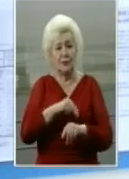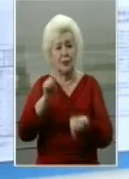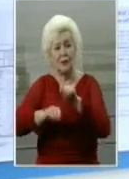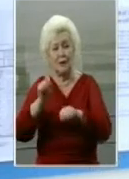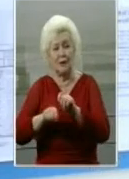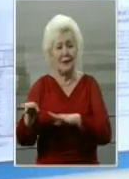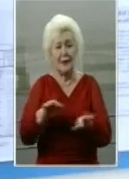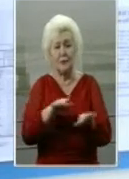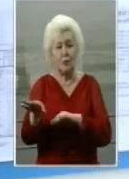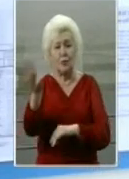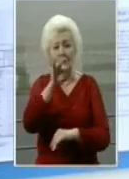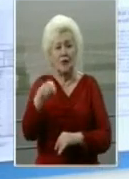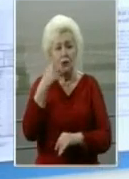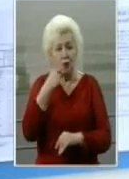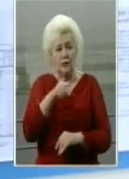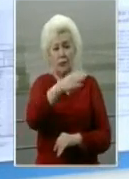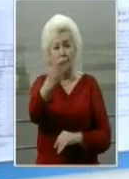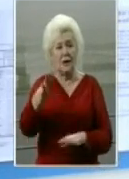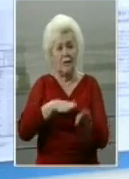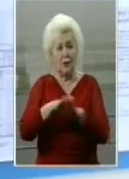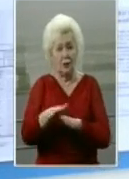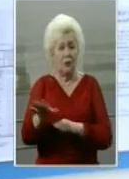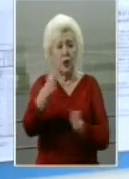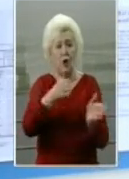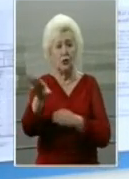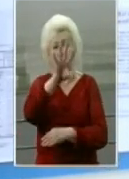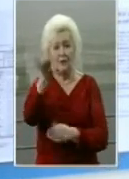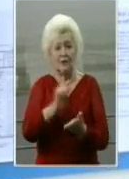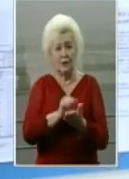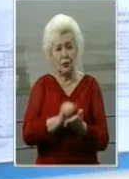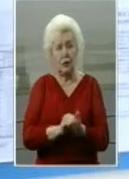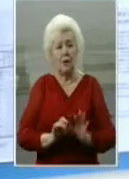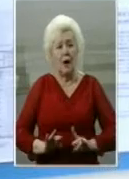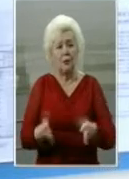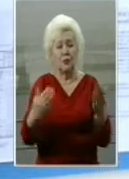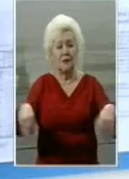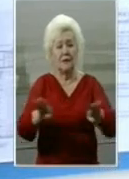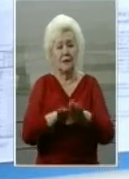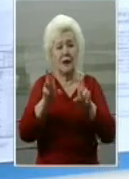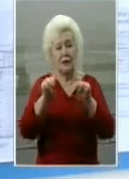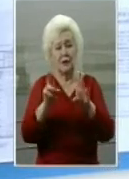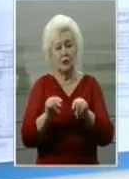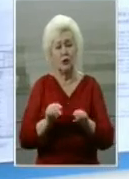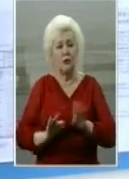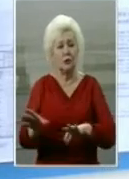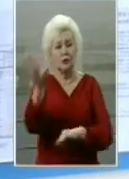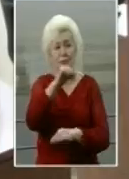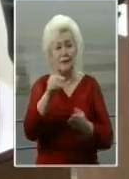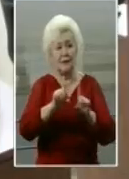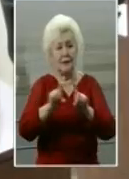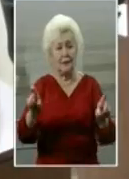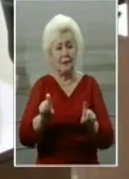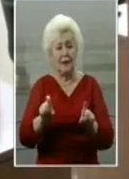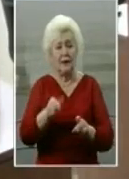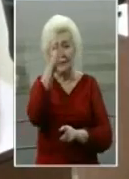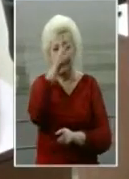брокером. Все, що він говорить, я виконую. Він готує усі документи. Процес завершився, на щастя, пройшов усі інстанції.